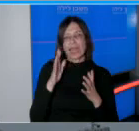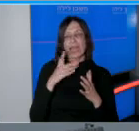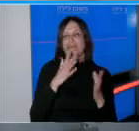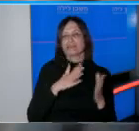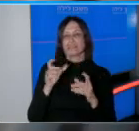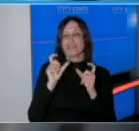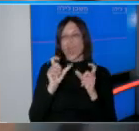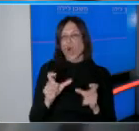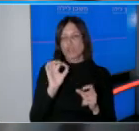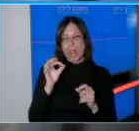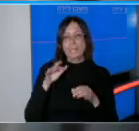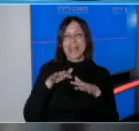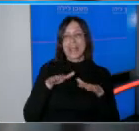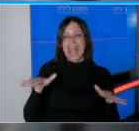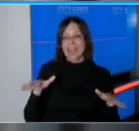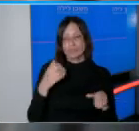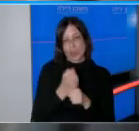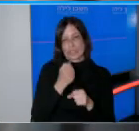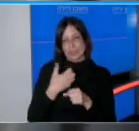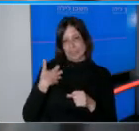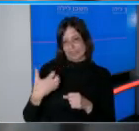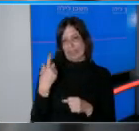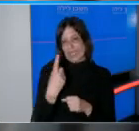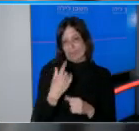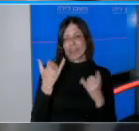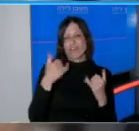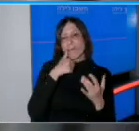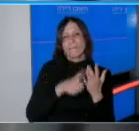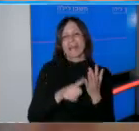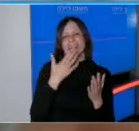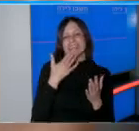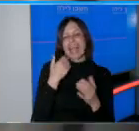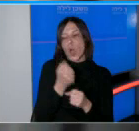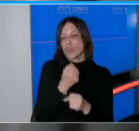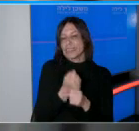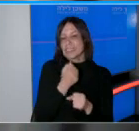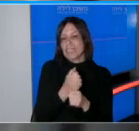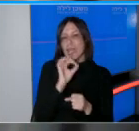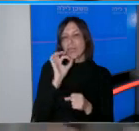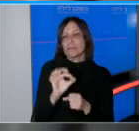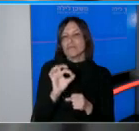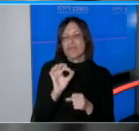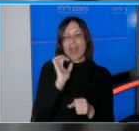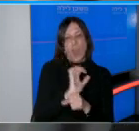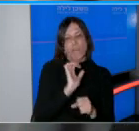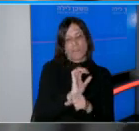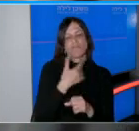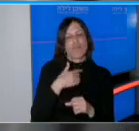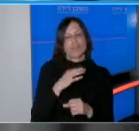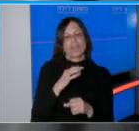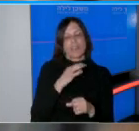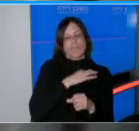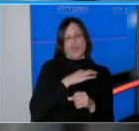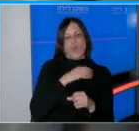שעושים מהטייקונים למען עצמם, הפעם בנק ישראל עושה את זה למען הלווים, הלווים שנפגעו